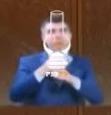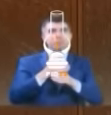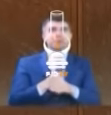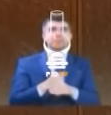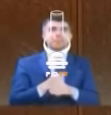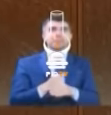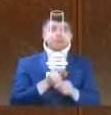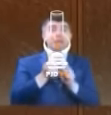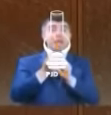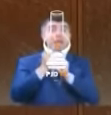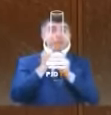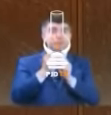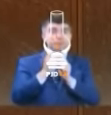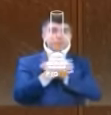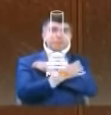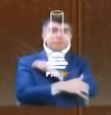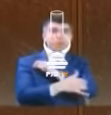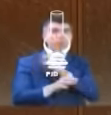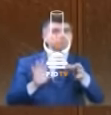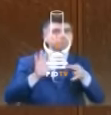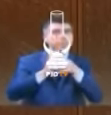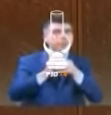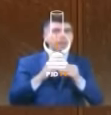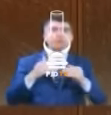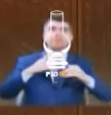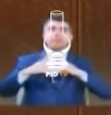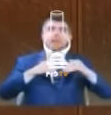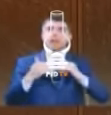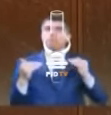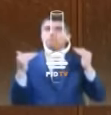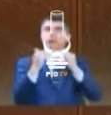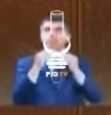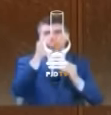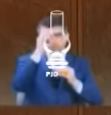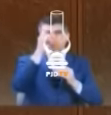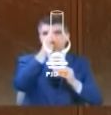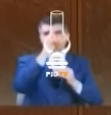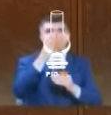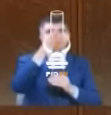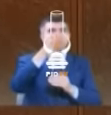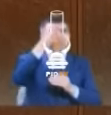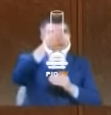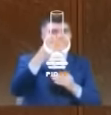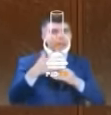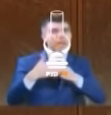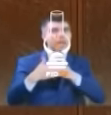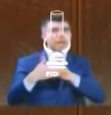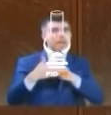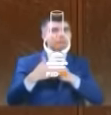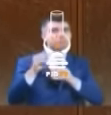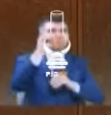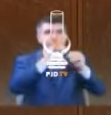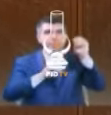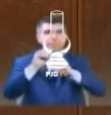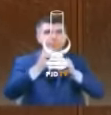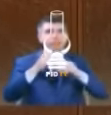اسفي فيها هذا الطريق والاتفاقيه ديال الصويره فيها هذا الطريق، فنتمناو ان شاء الله باش ننزلوها في اقرب الاجال، مع العلم